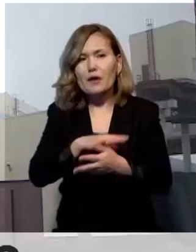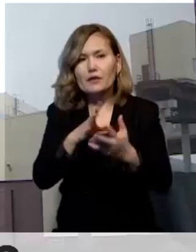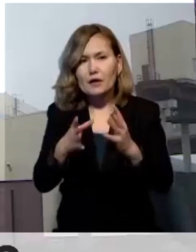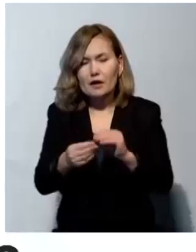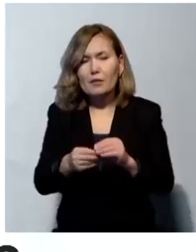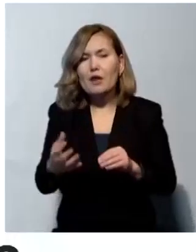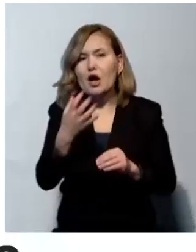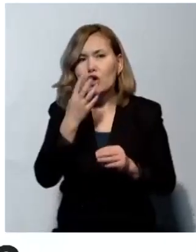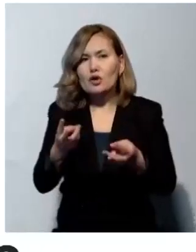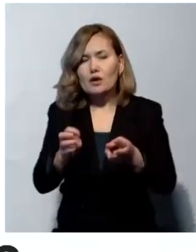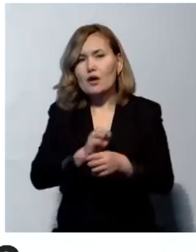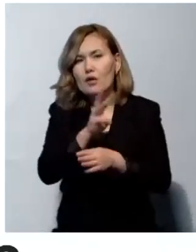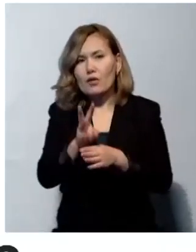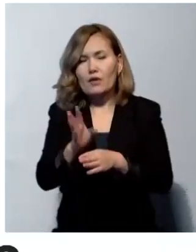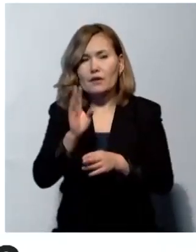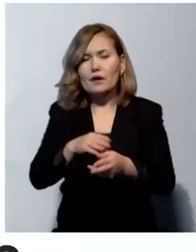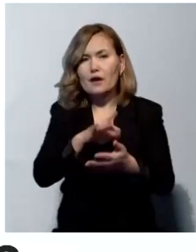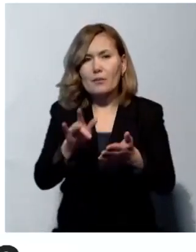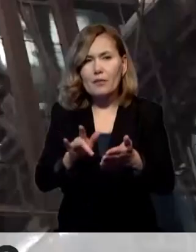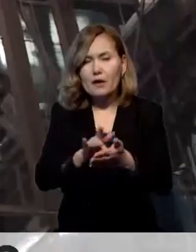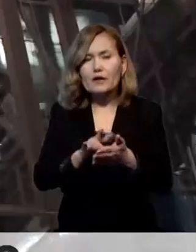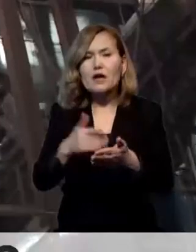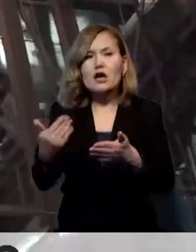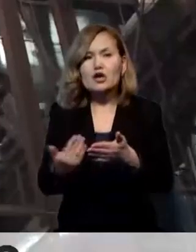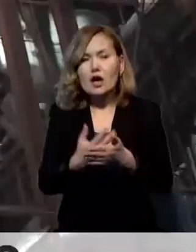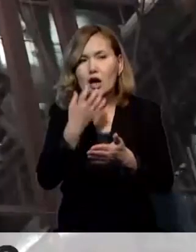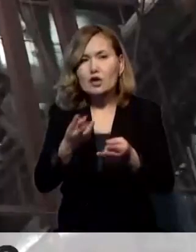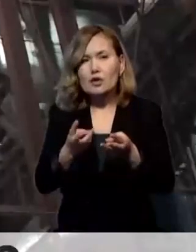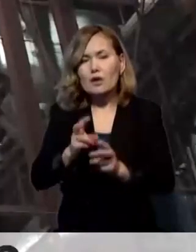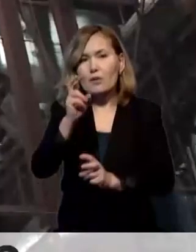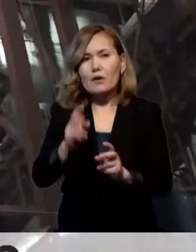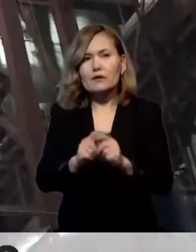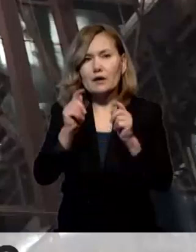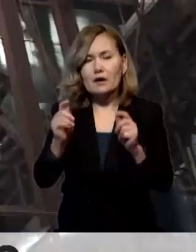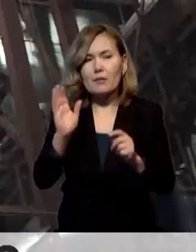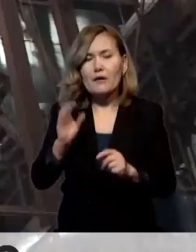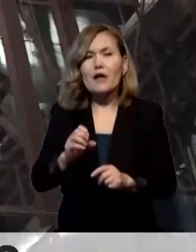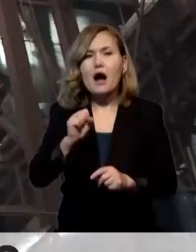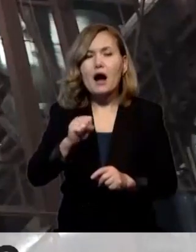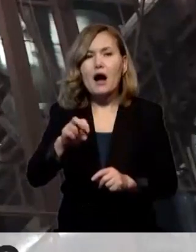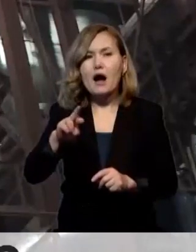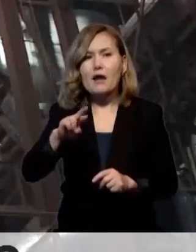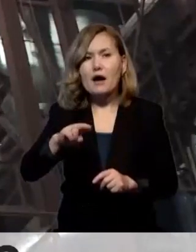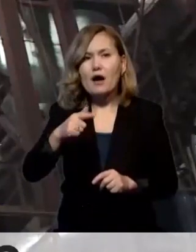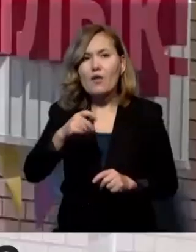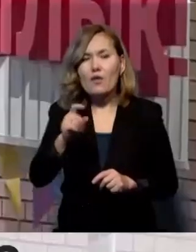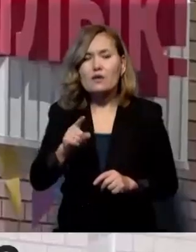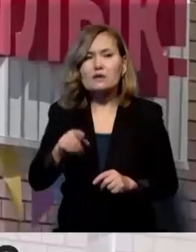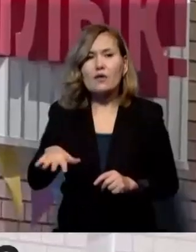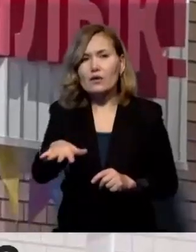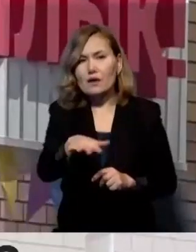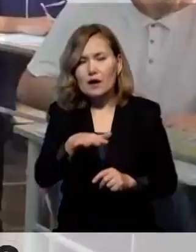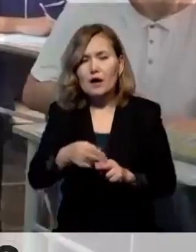жылу мәселесінің түйіні тарқайды. Қалада жаңа жылу орталығы бой көтереді. Аягөз, Бақты, Тачен бағытында темір жол желісі